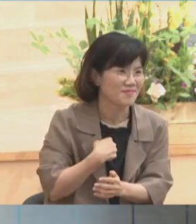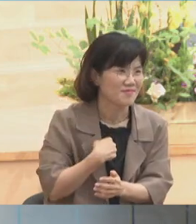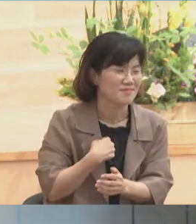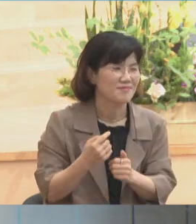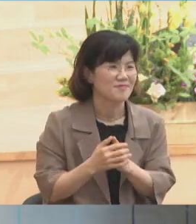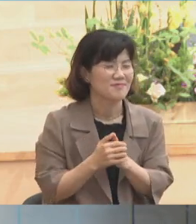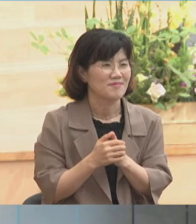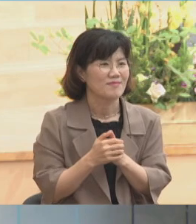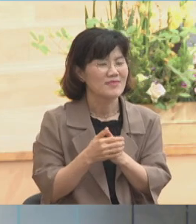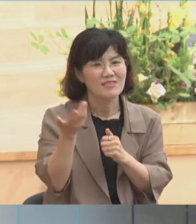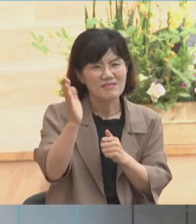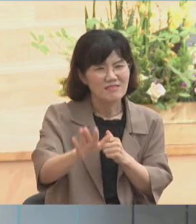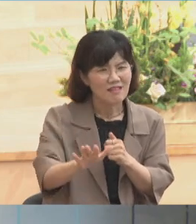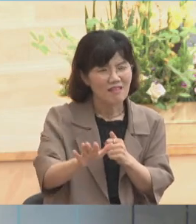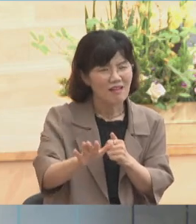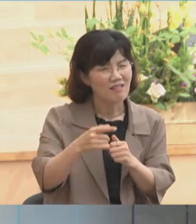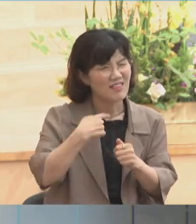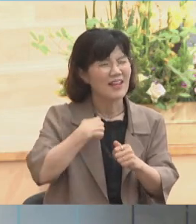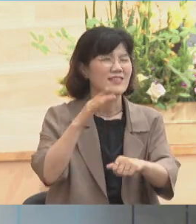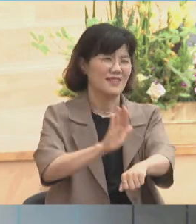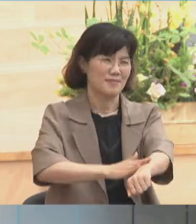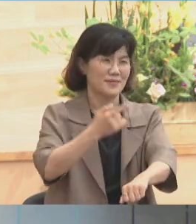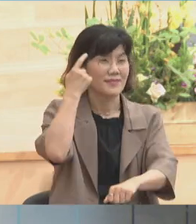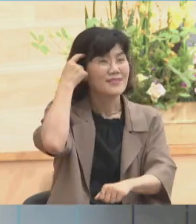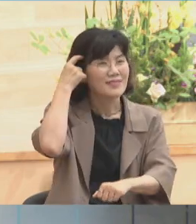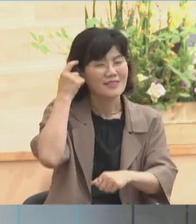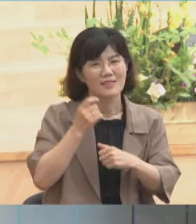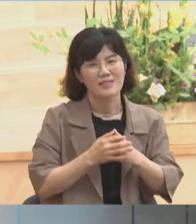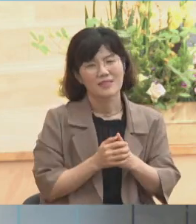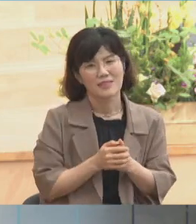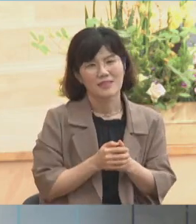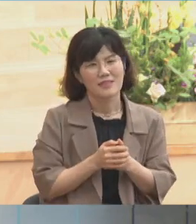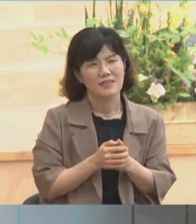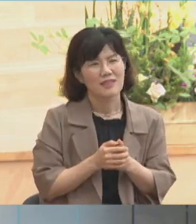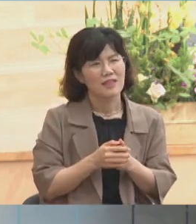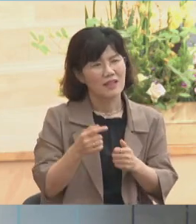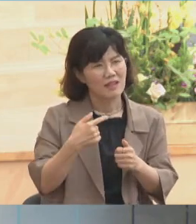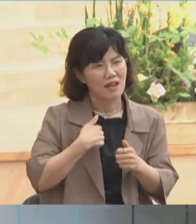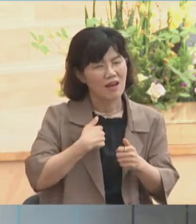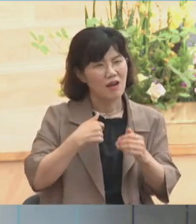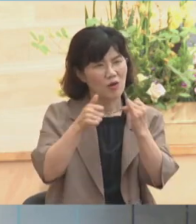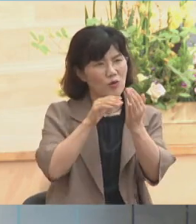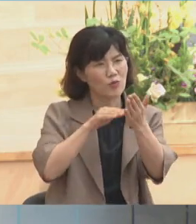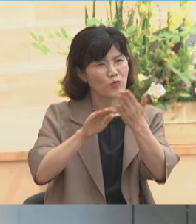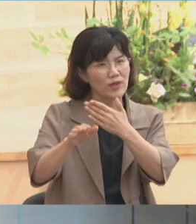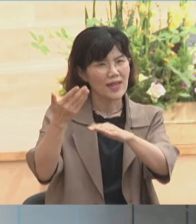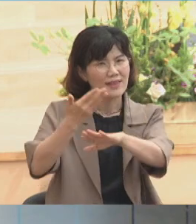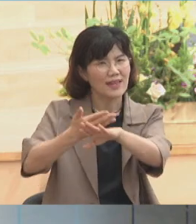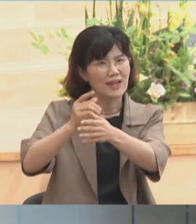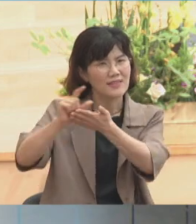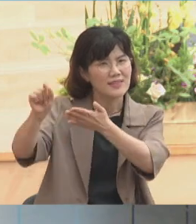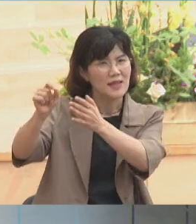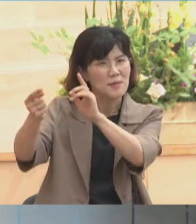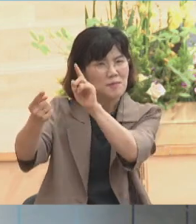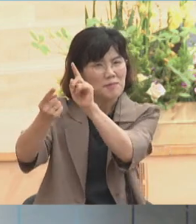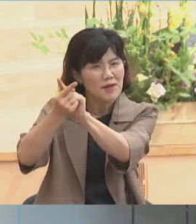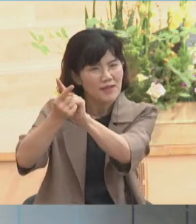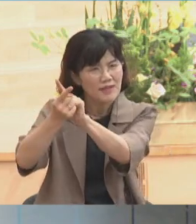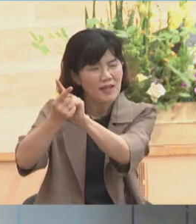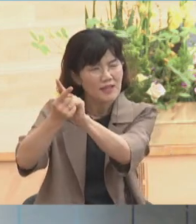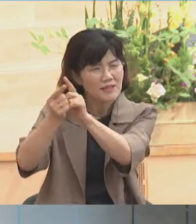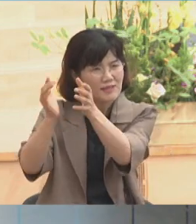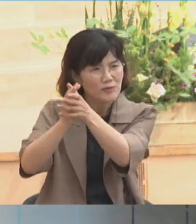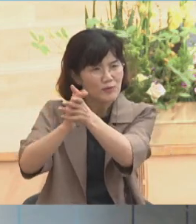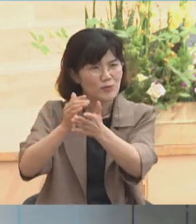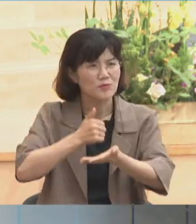생각하였습니다. 그러나 그건 저의 편견이었습니다. 결혼 후 타지에서 만난 너무나 선한 친구의 초대를